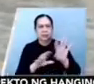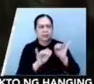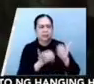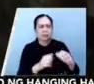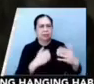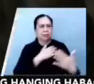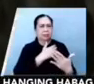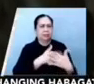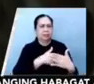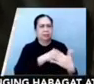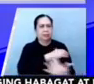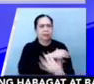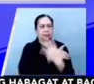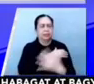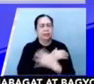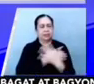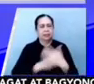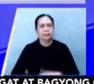dagat.